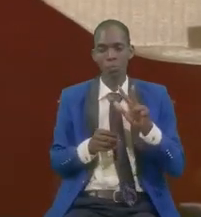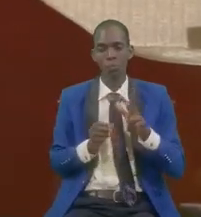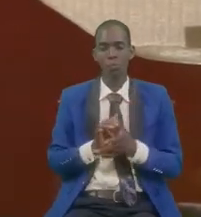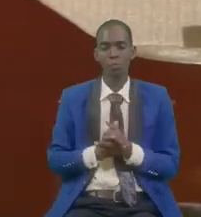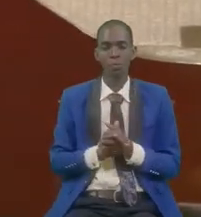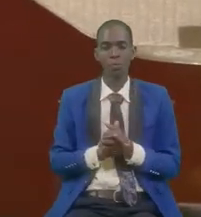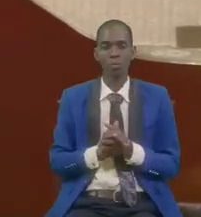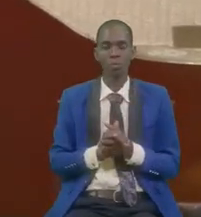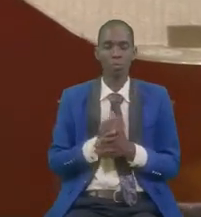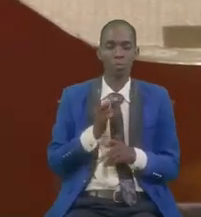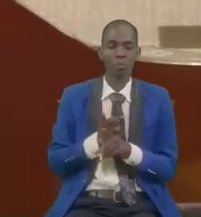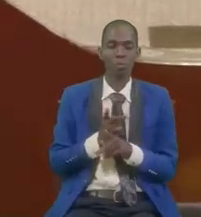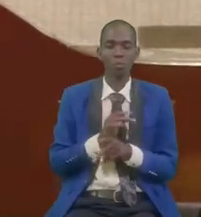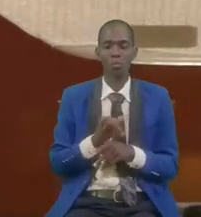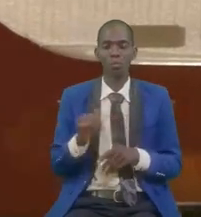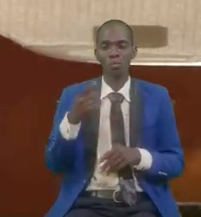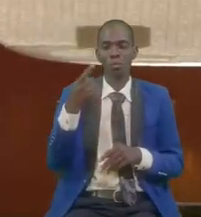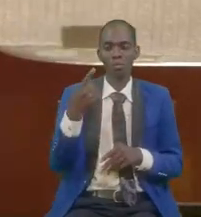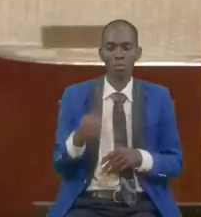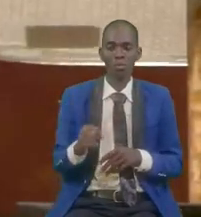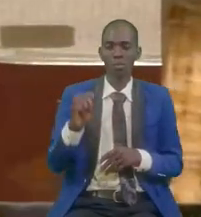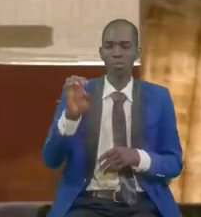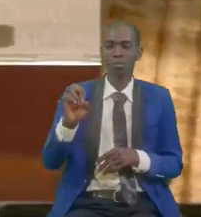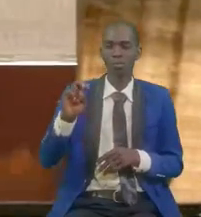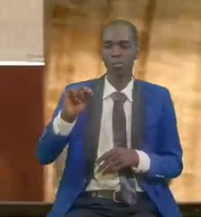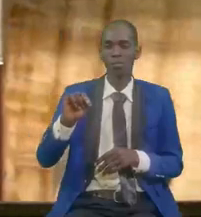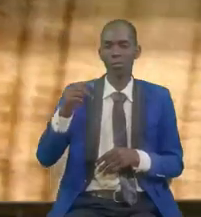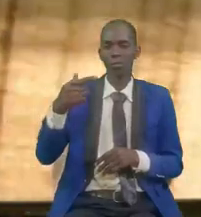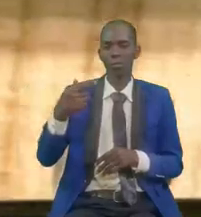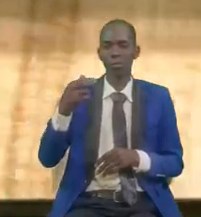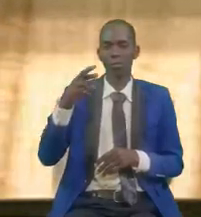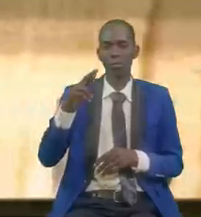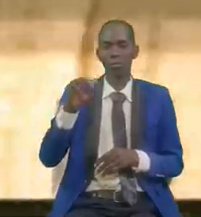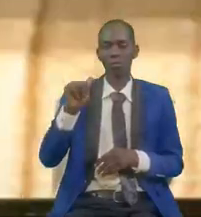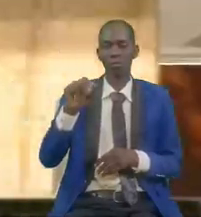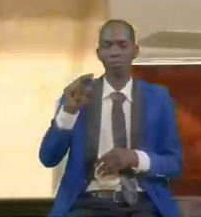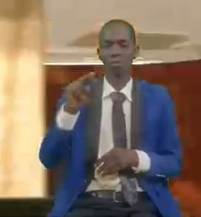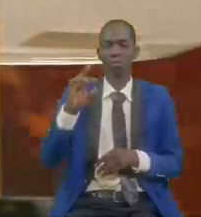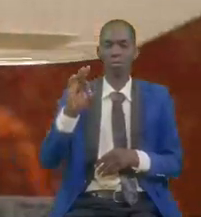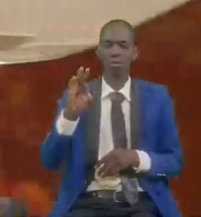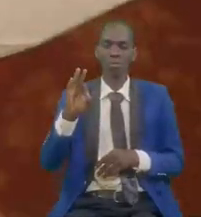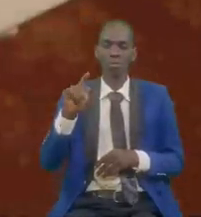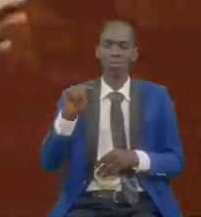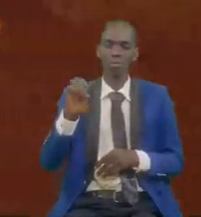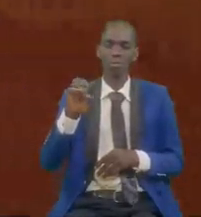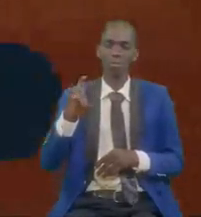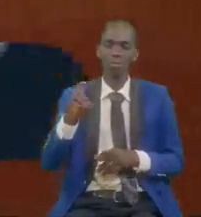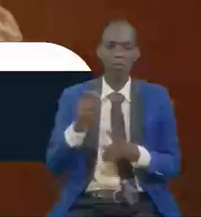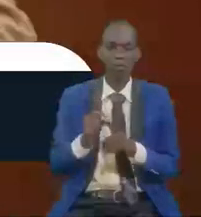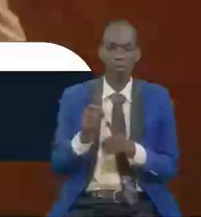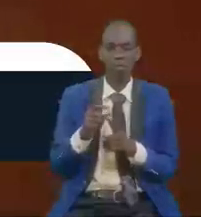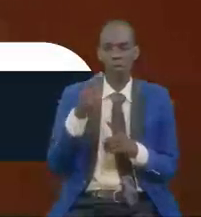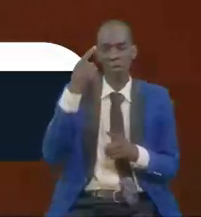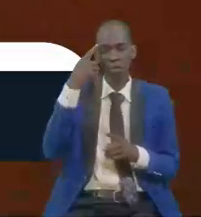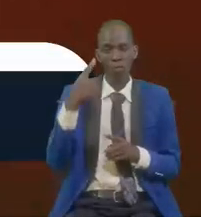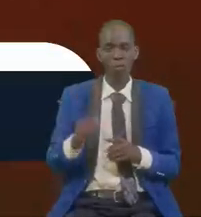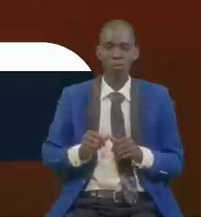nous allons voir ici, maintenir ou bien retenir ou bien garder la parole plantée pour le